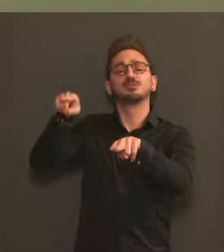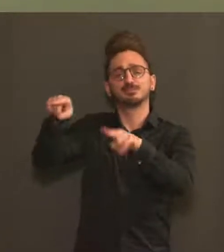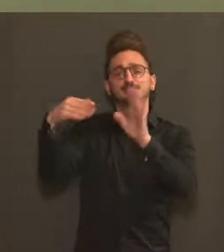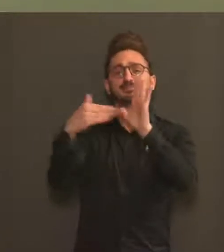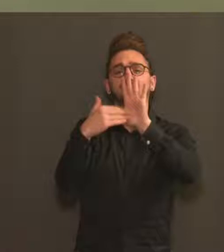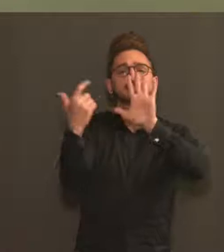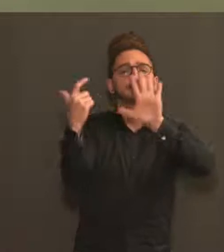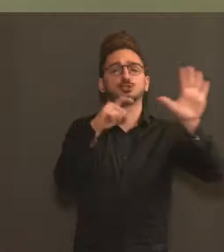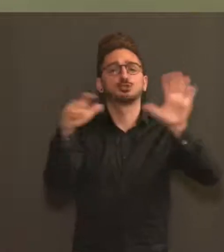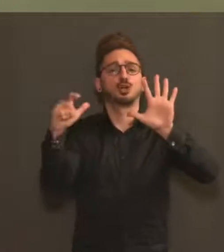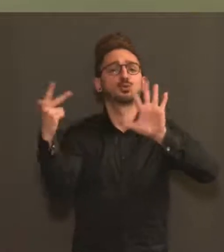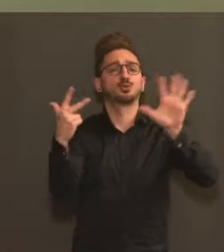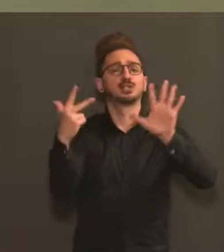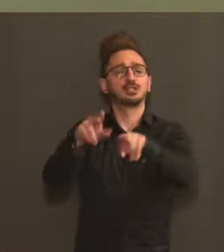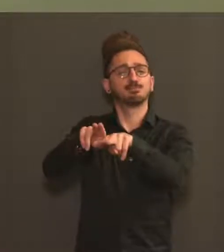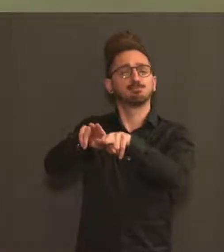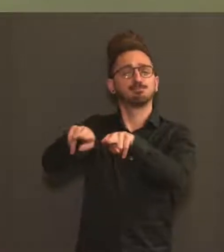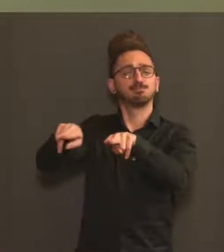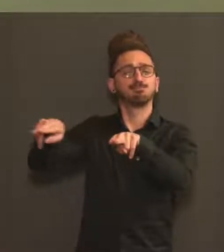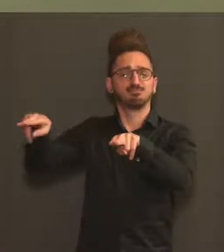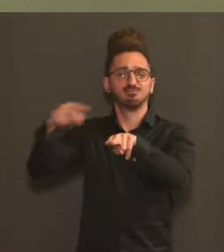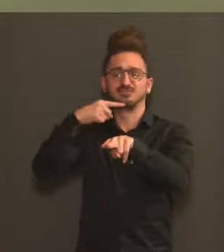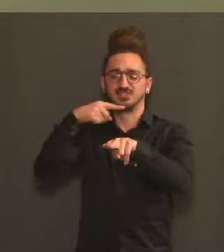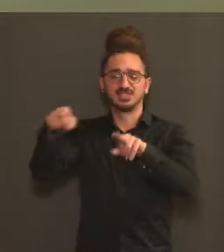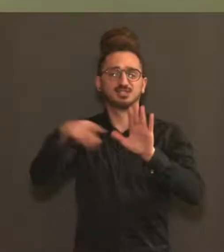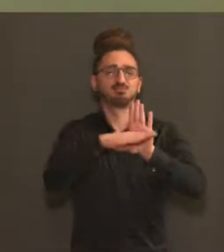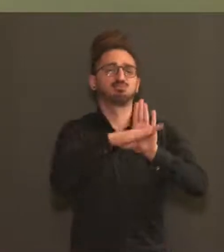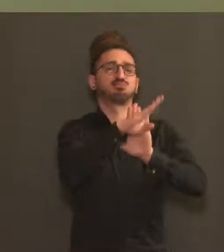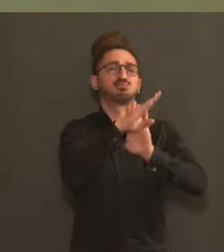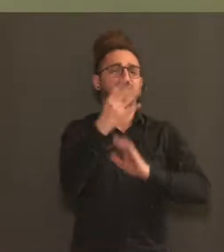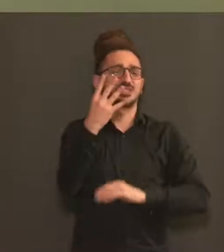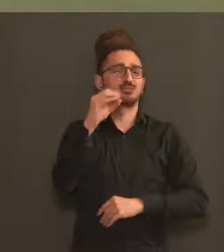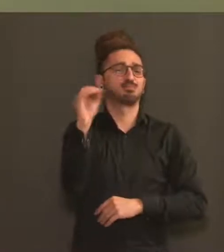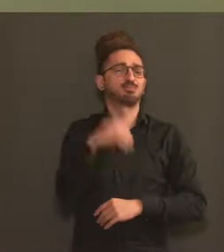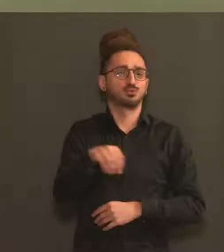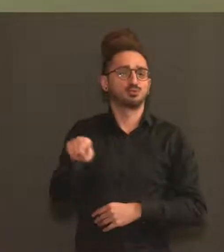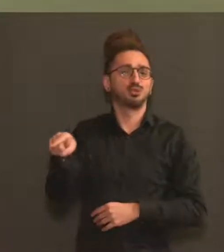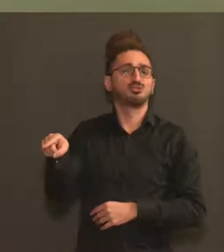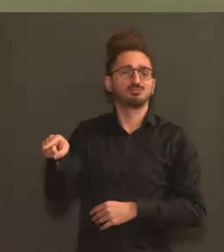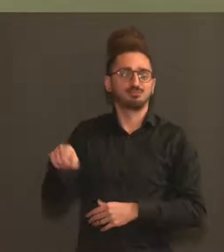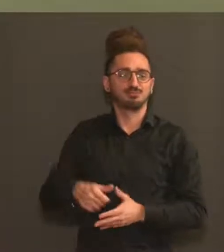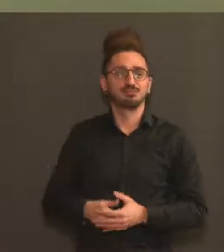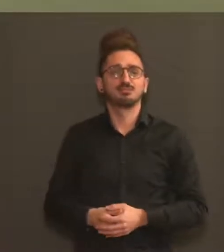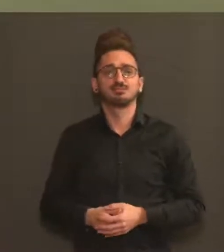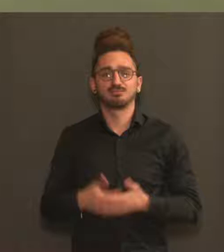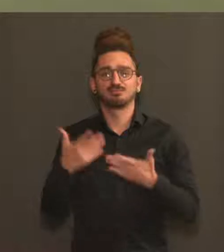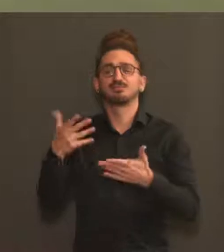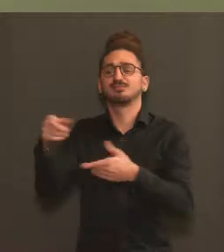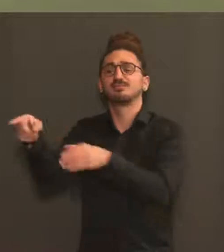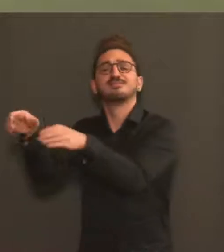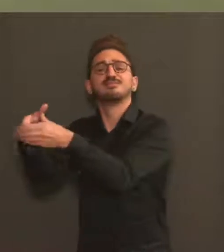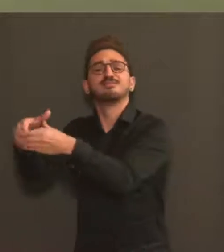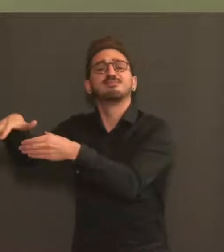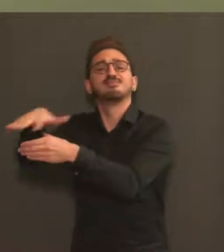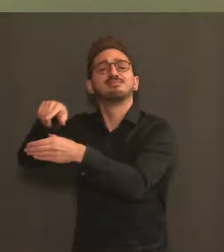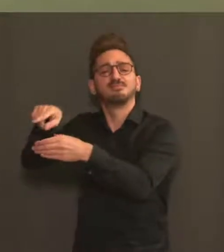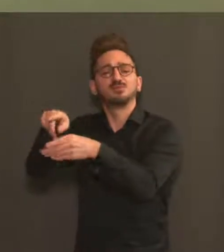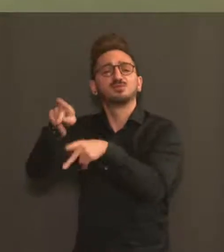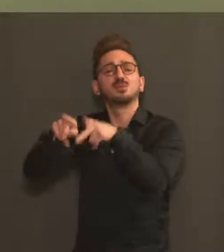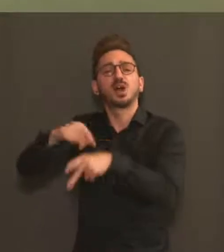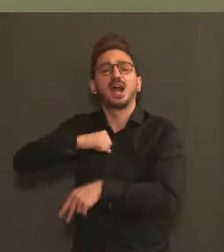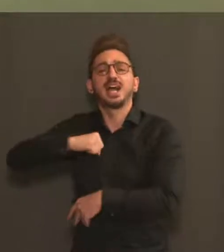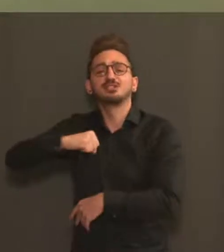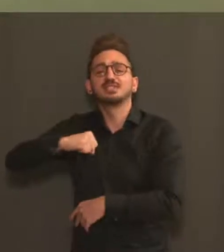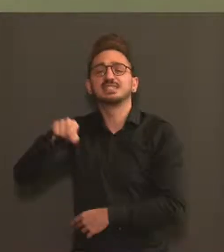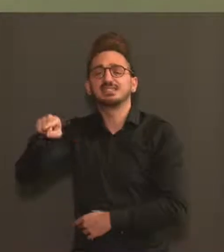une augmentation de 4%. Parmi ces patients, 348 se trouvent dans les soins intensifs. Vous vous souvenez que récemment, on